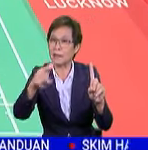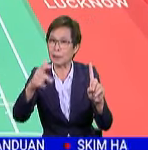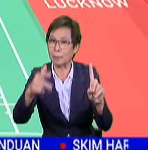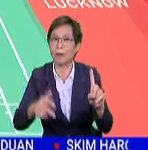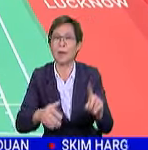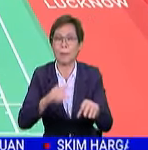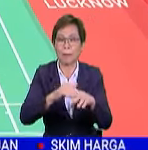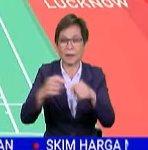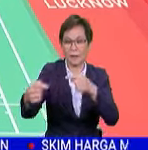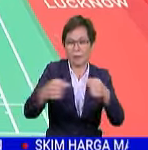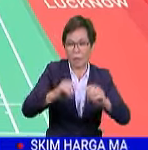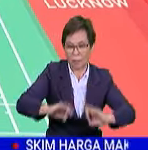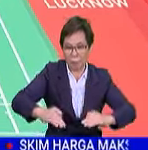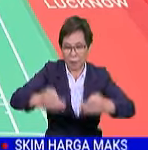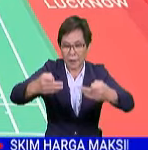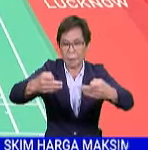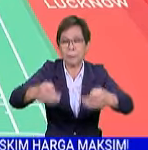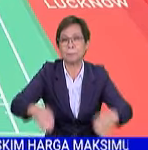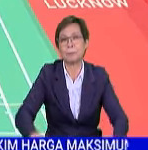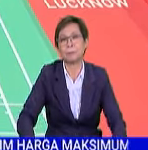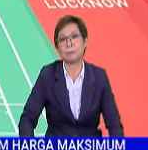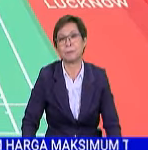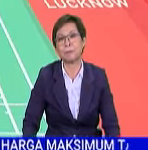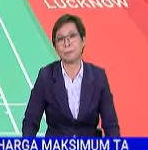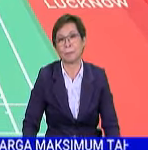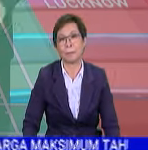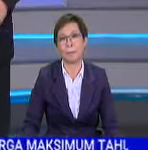21-13 pada aksi final.